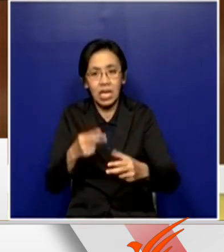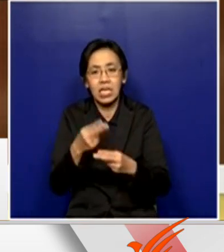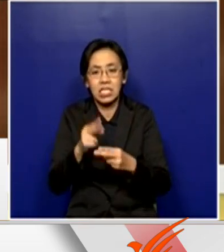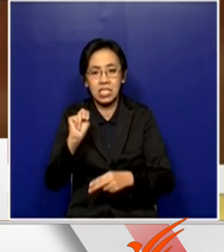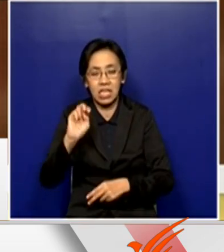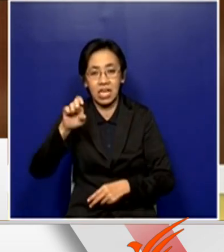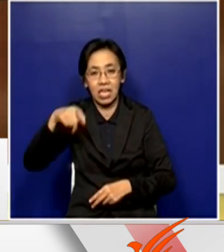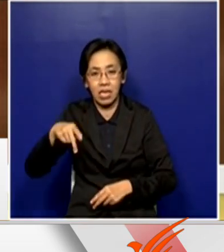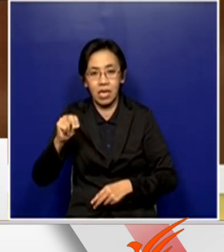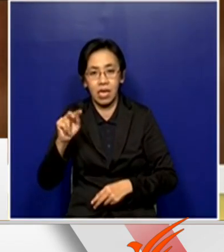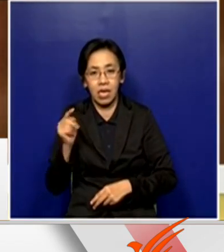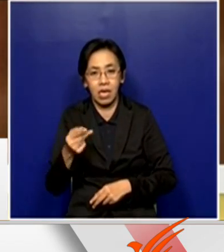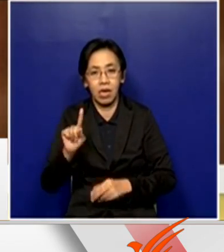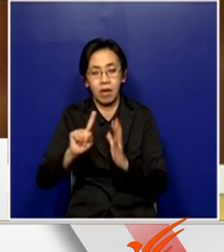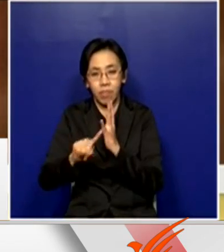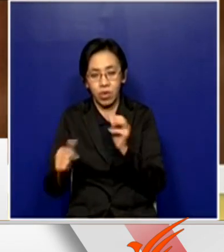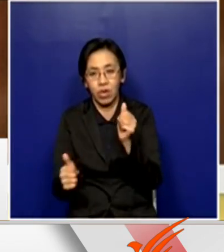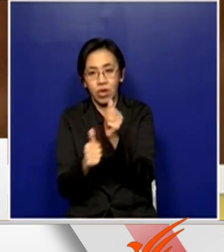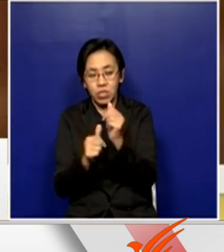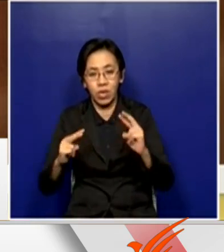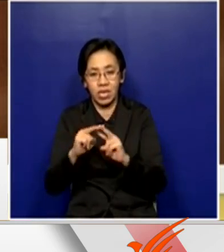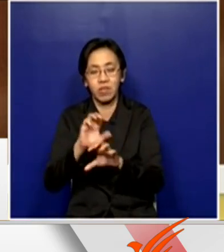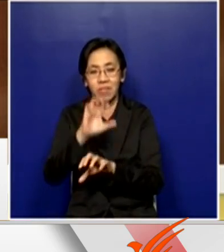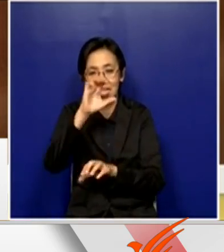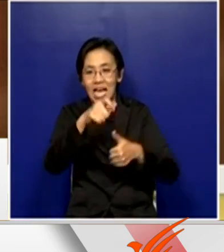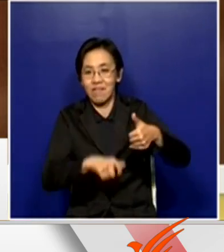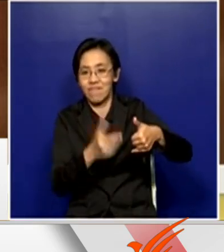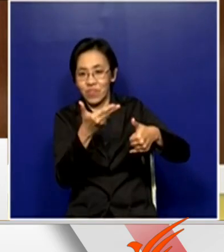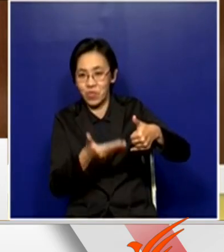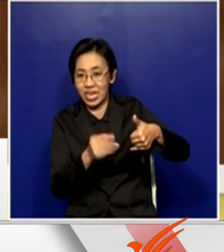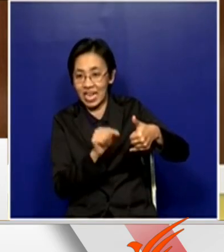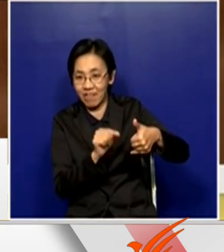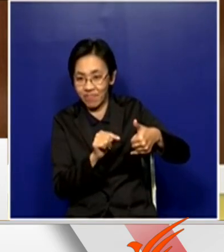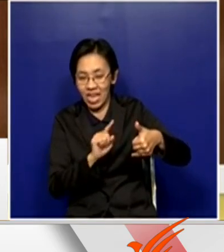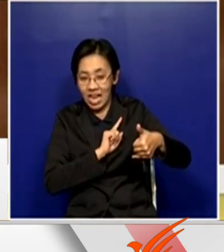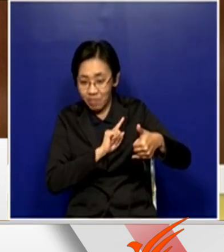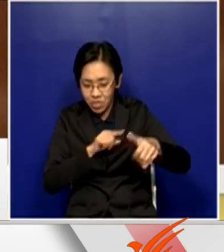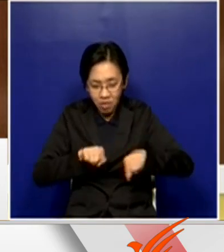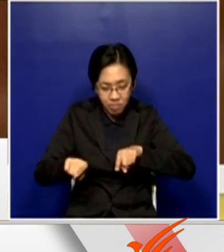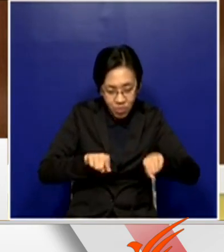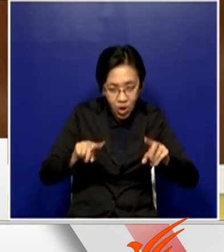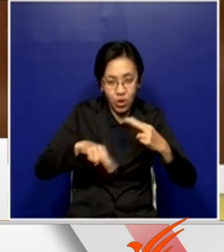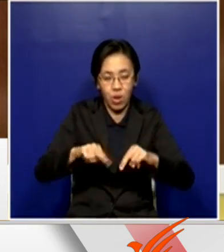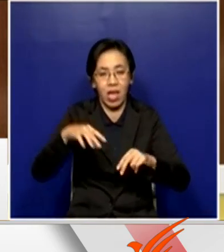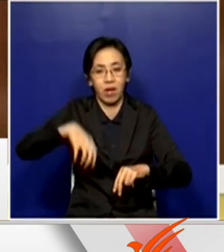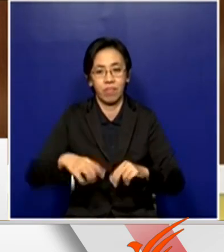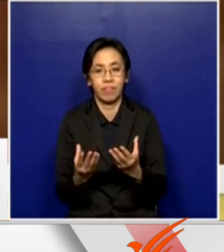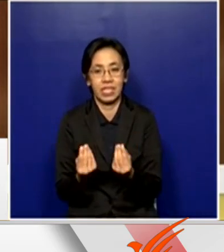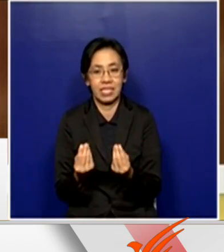พุนบุญญามนีรัฐมูตรี่วยวาการกระสวกมาหัทไยที่กำกบดู่แล กลมที่ดนครั ท Σ.